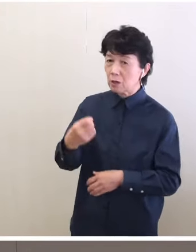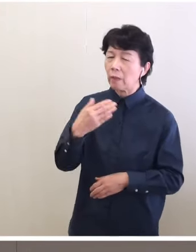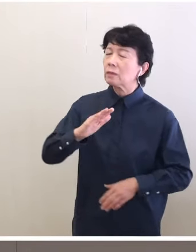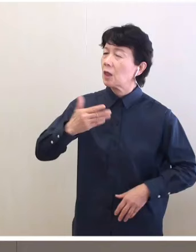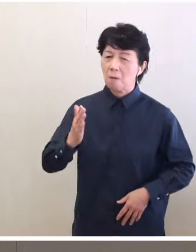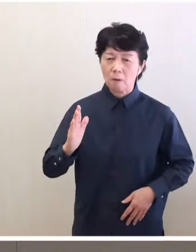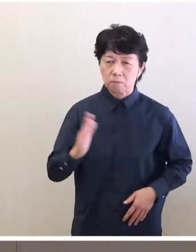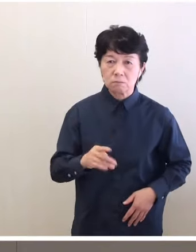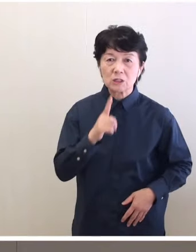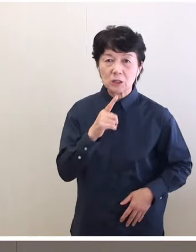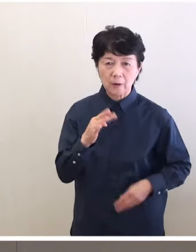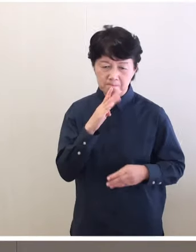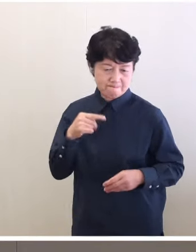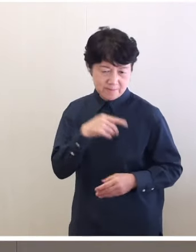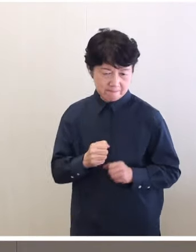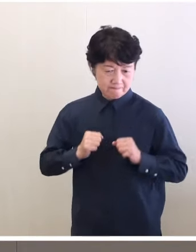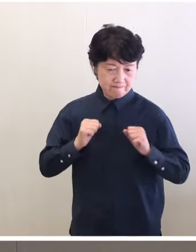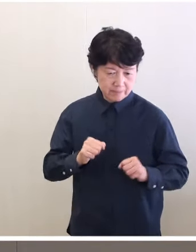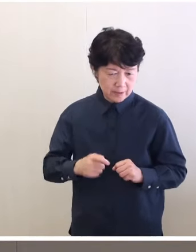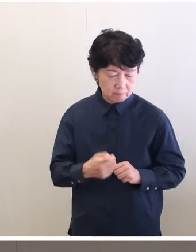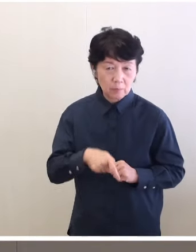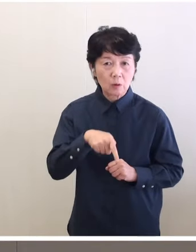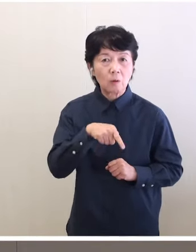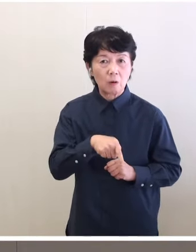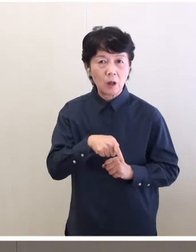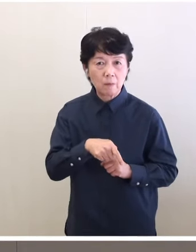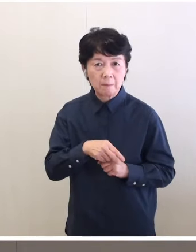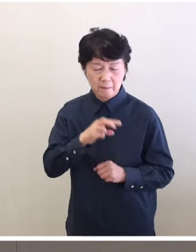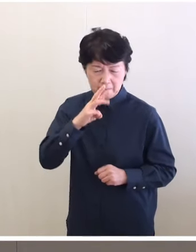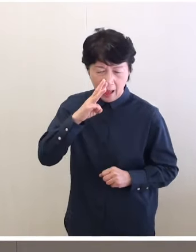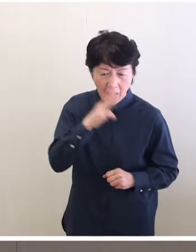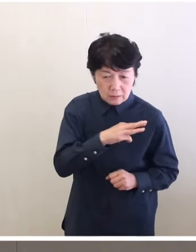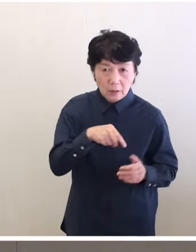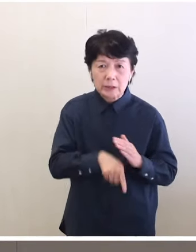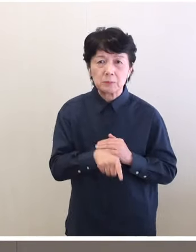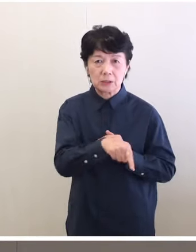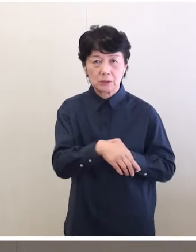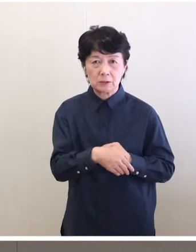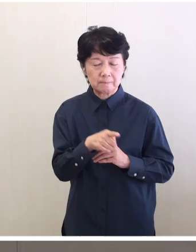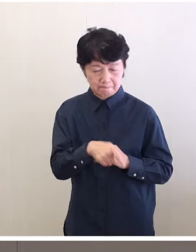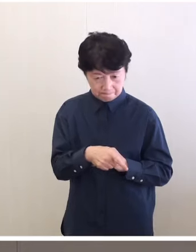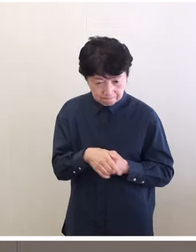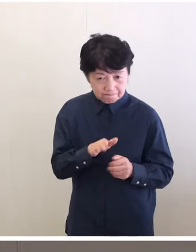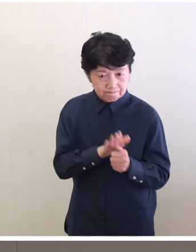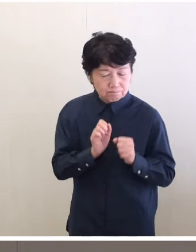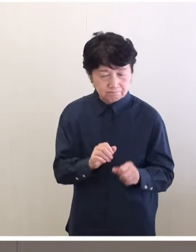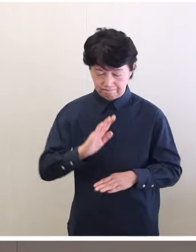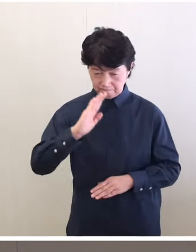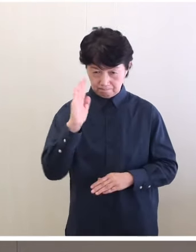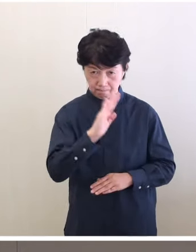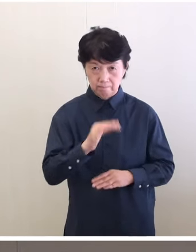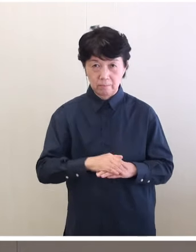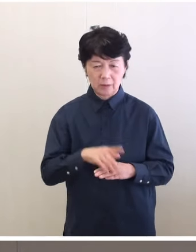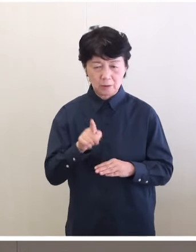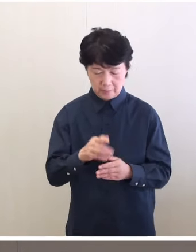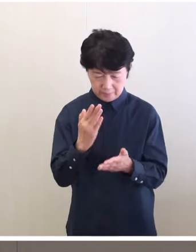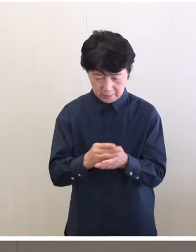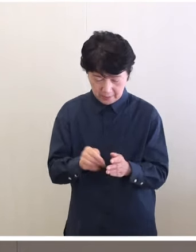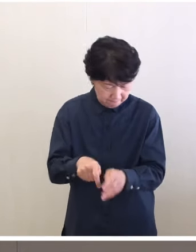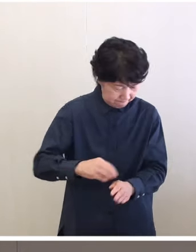盗は凶悪な犯罪です。犯罪に関わってはいけません。勇気を持って抜け出